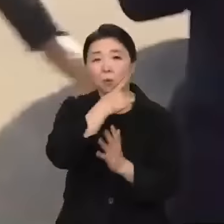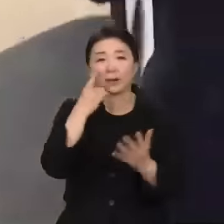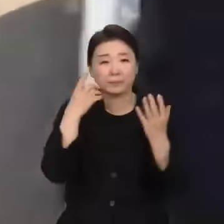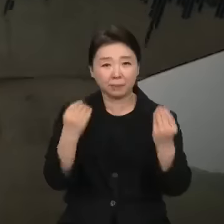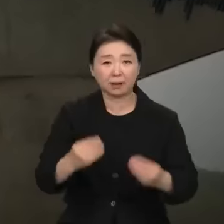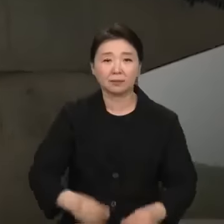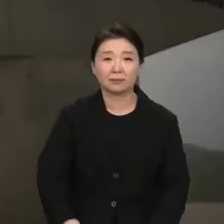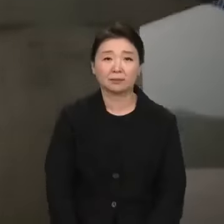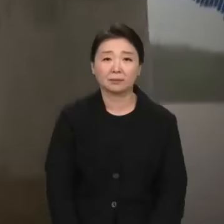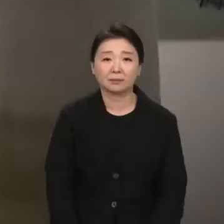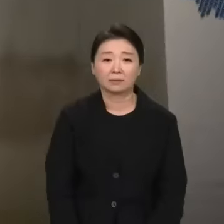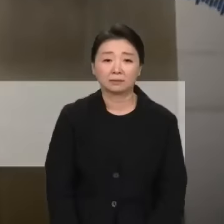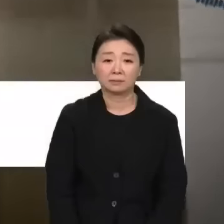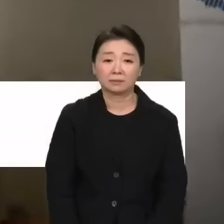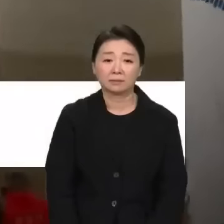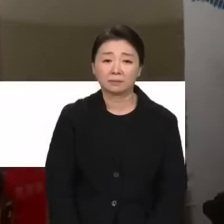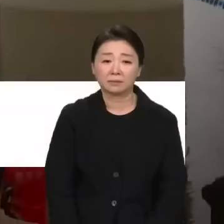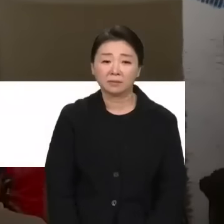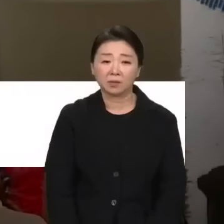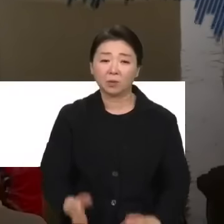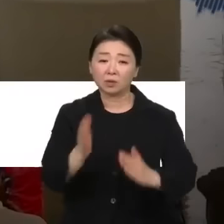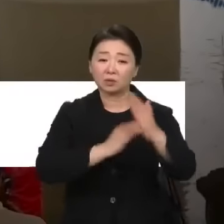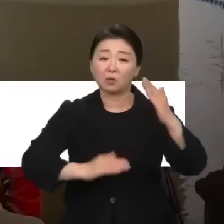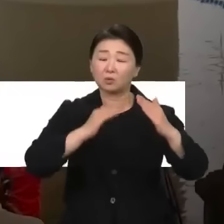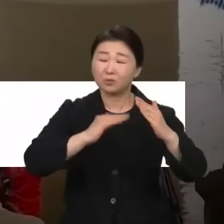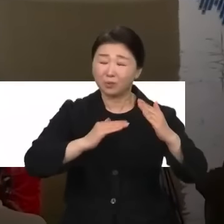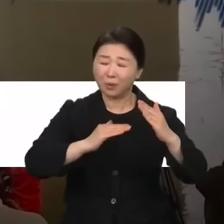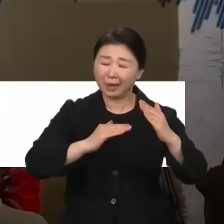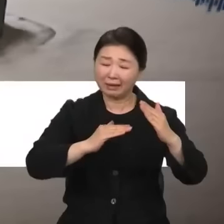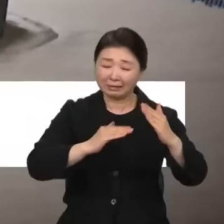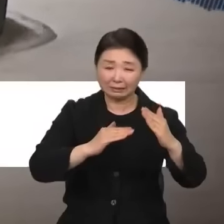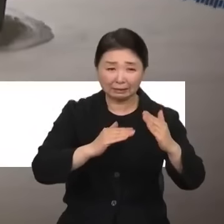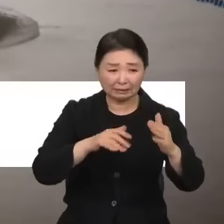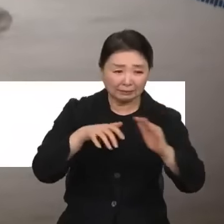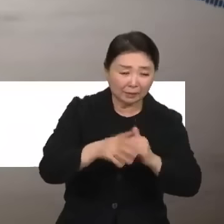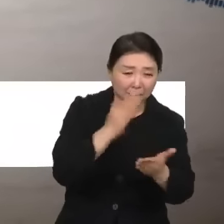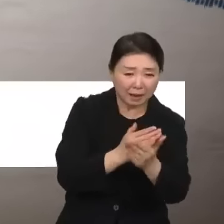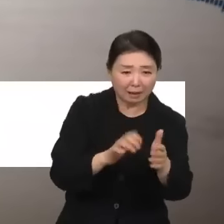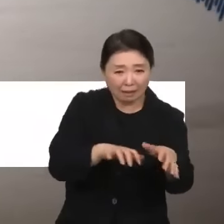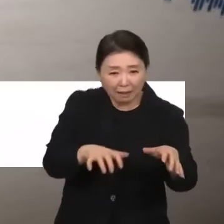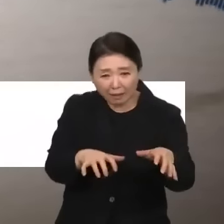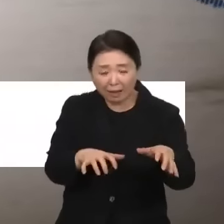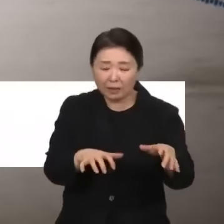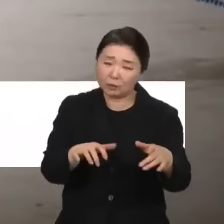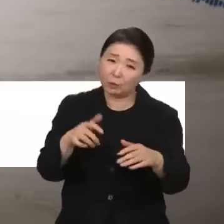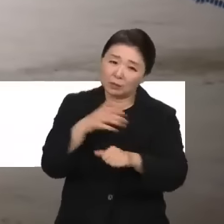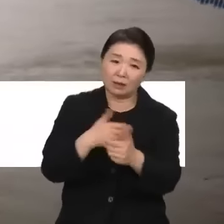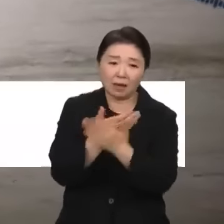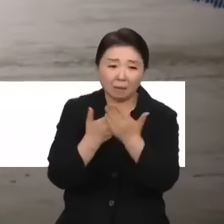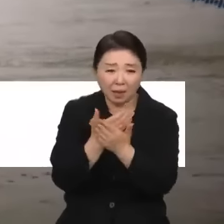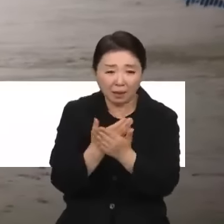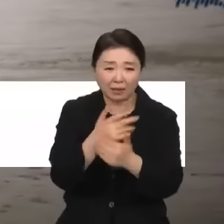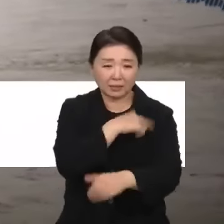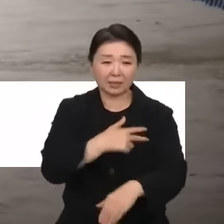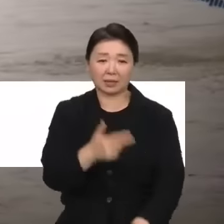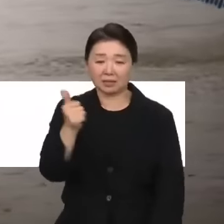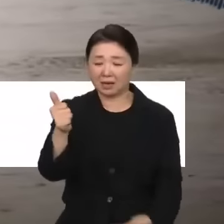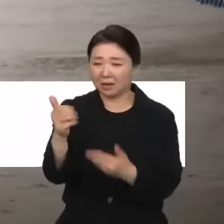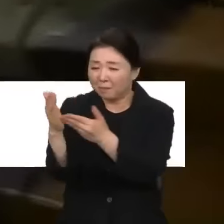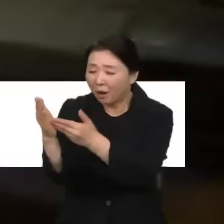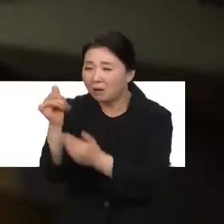있습니다. 정식으로 철수시키는 네. 상황이 애매해. 내가 그 사단장에게 몇 번을 거리 드렸는데